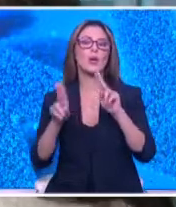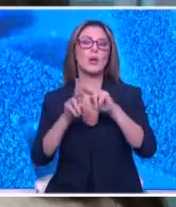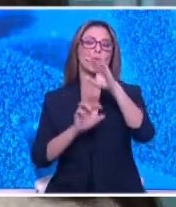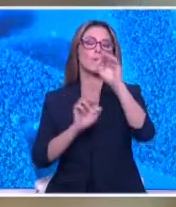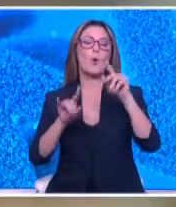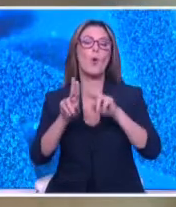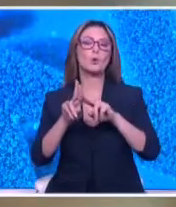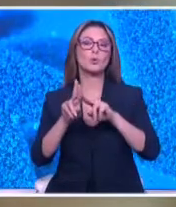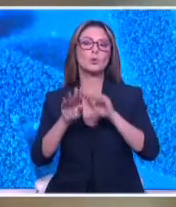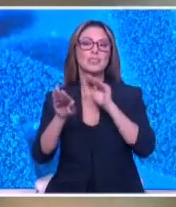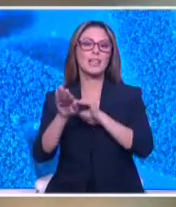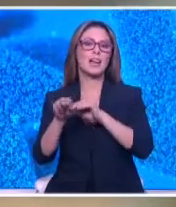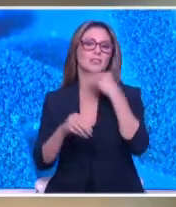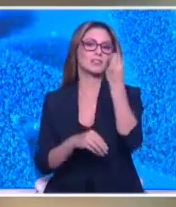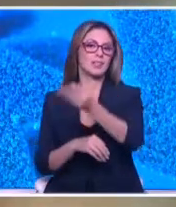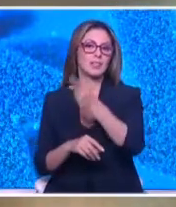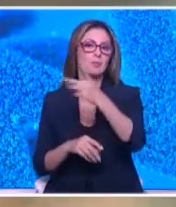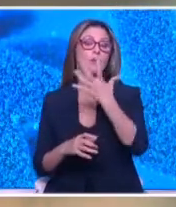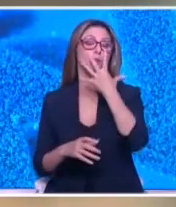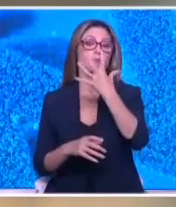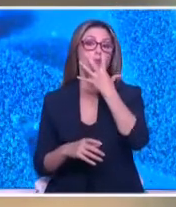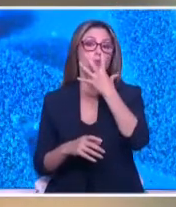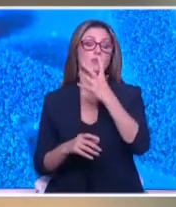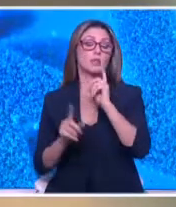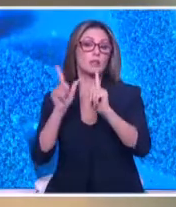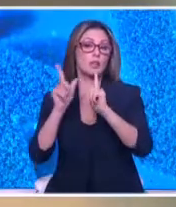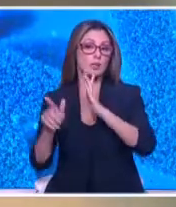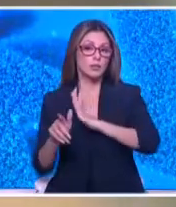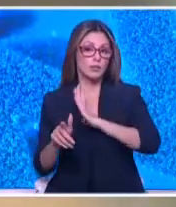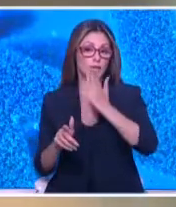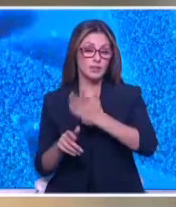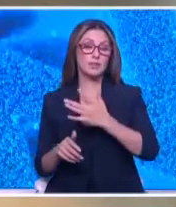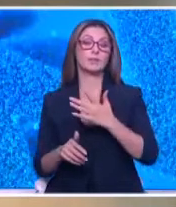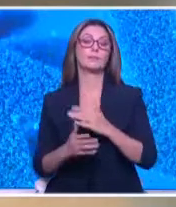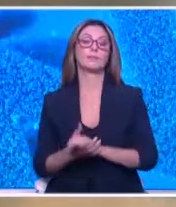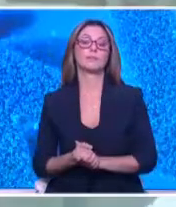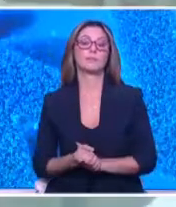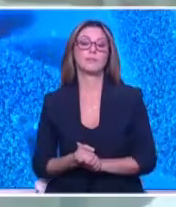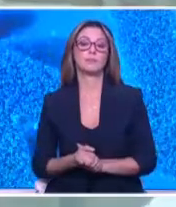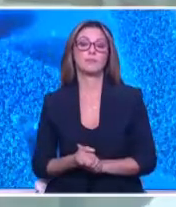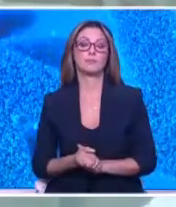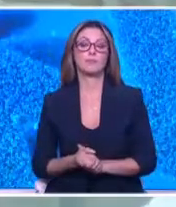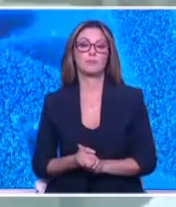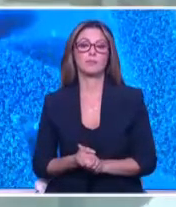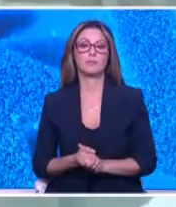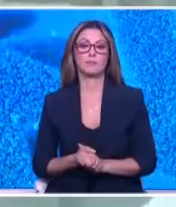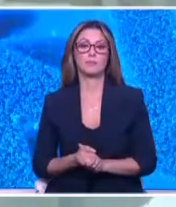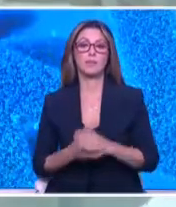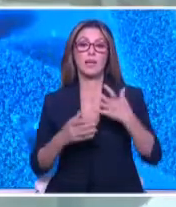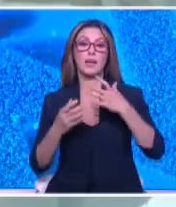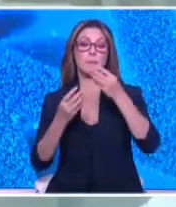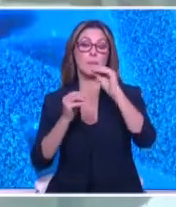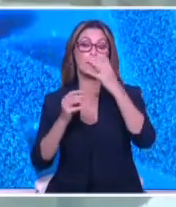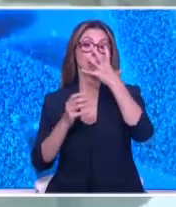tedavisi verdik. Bu dönemde çok ciddi bir oksijen ihtiyacı vardı bebeğimizin ve solunum parametreleri de mekanik ventilatöre bağlı olarak